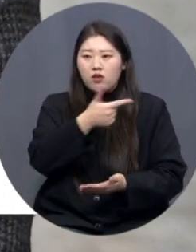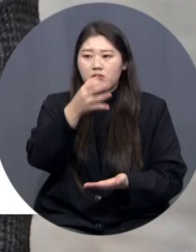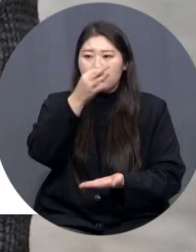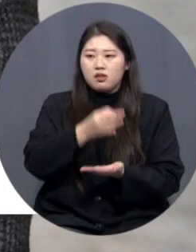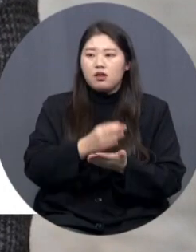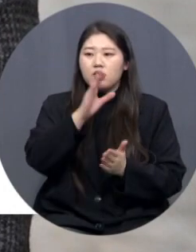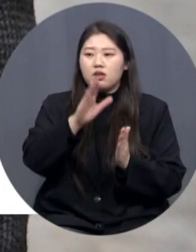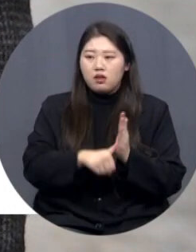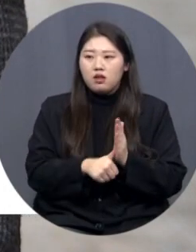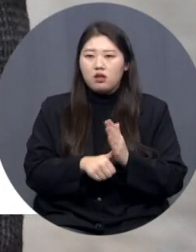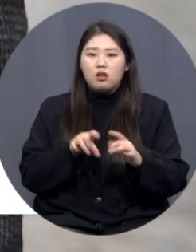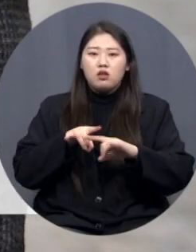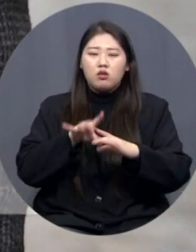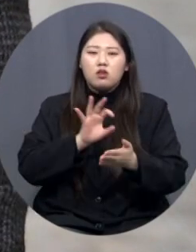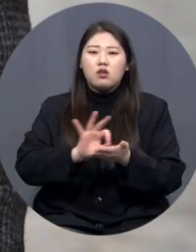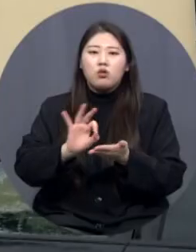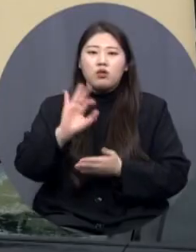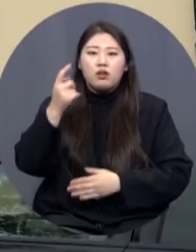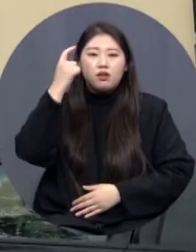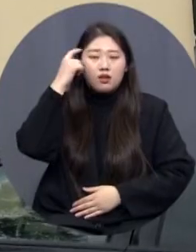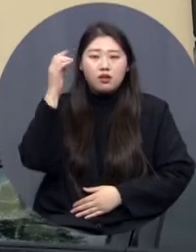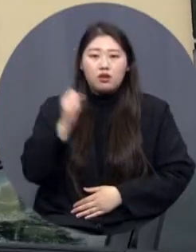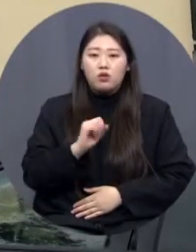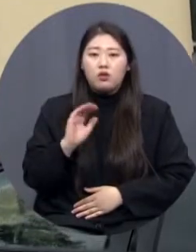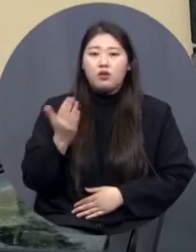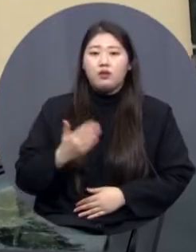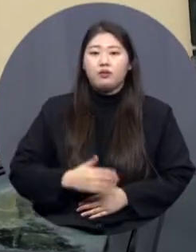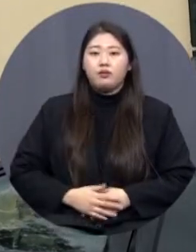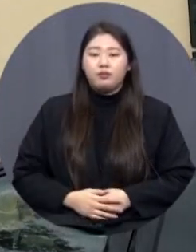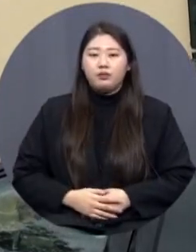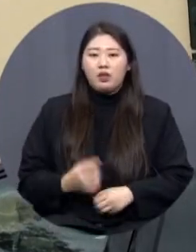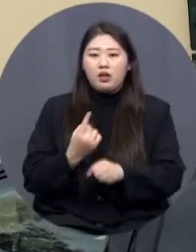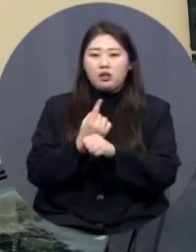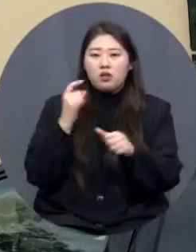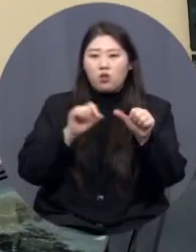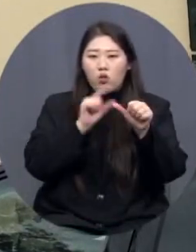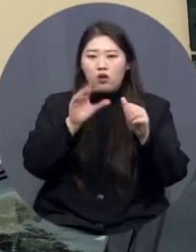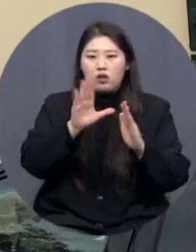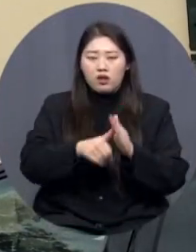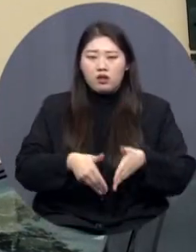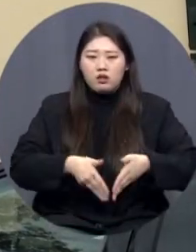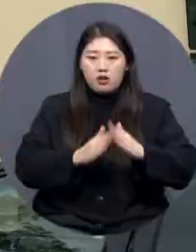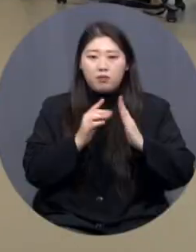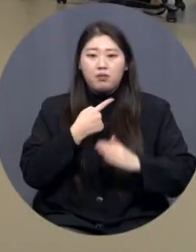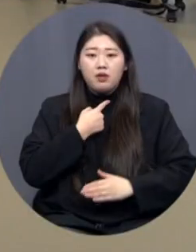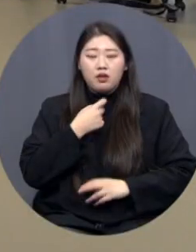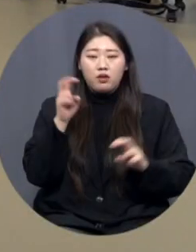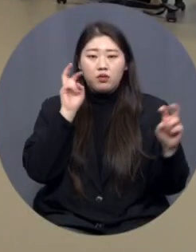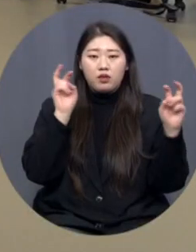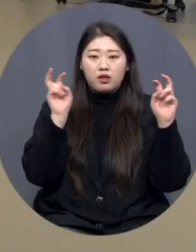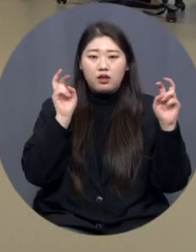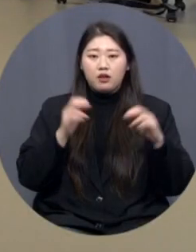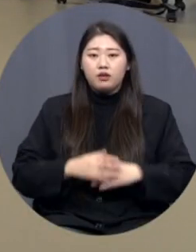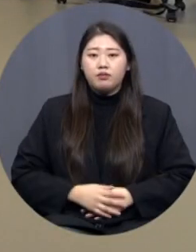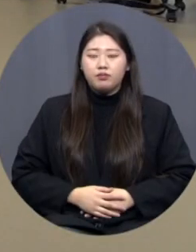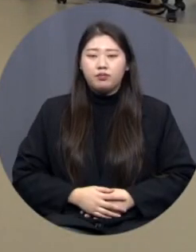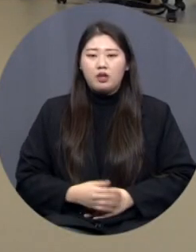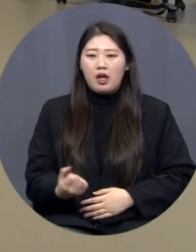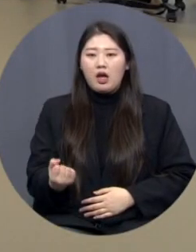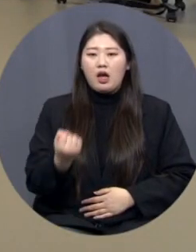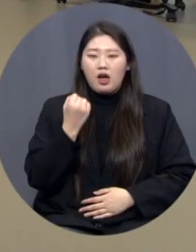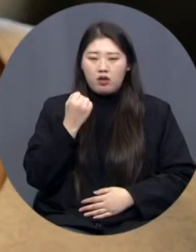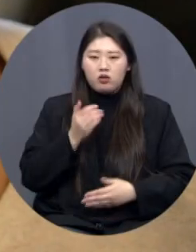what the market is saying is you can use electricity now. 재작년 5월 설립된 한 스타트업. 에너지